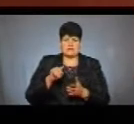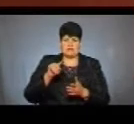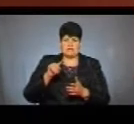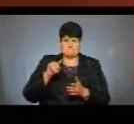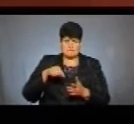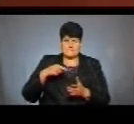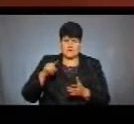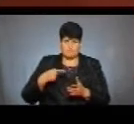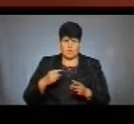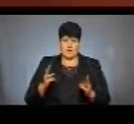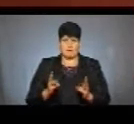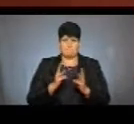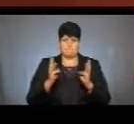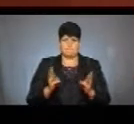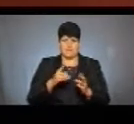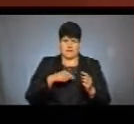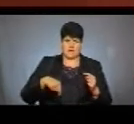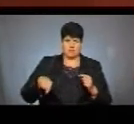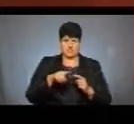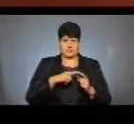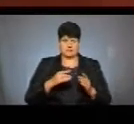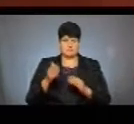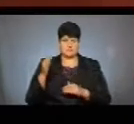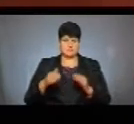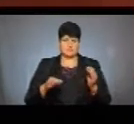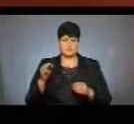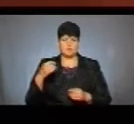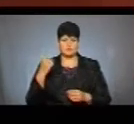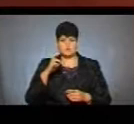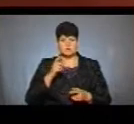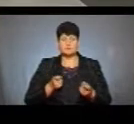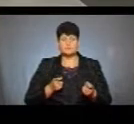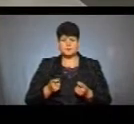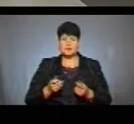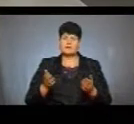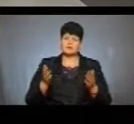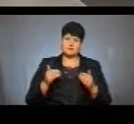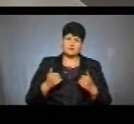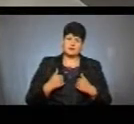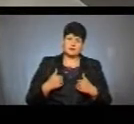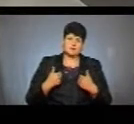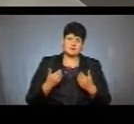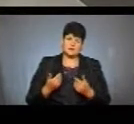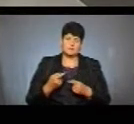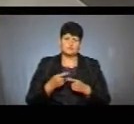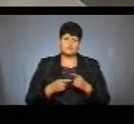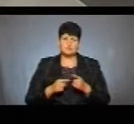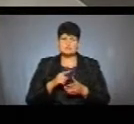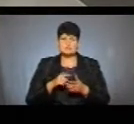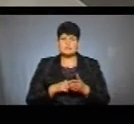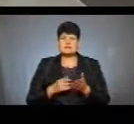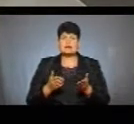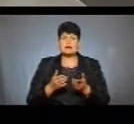під стінами обласної державної адміністрації? Ну, давайте я дам половину запитання, з якими